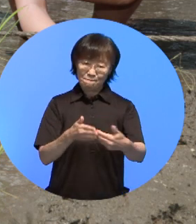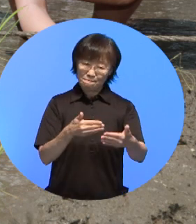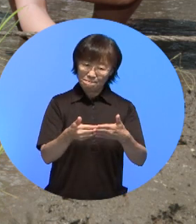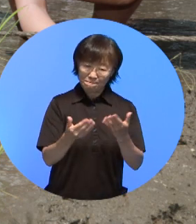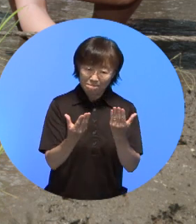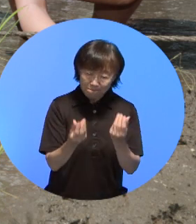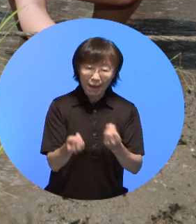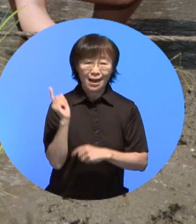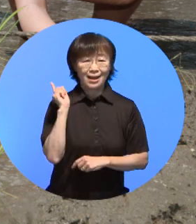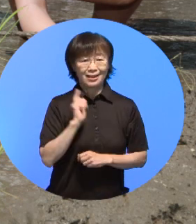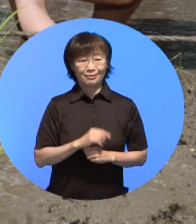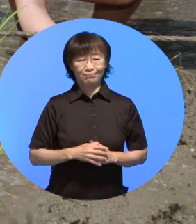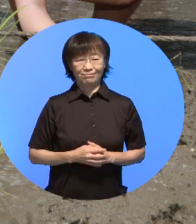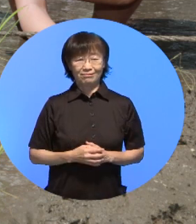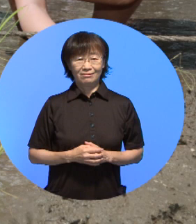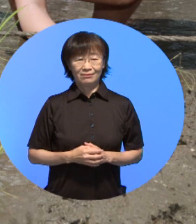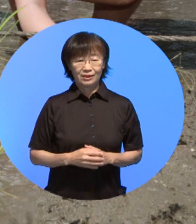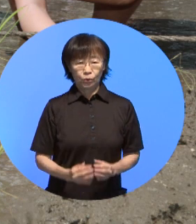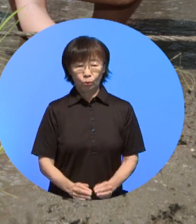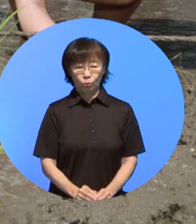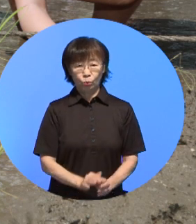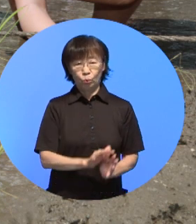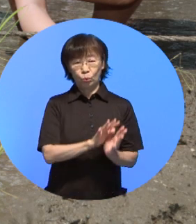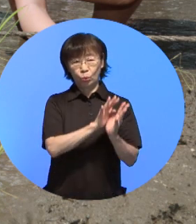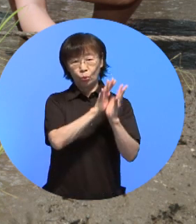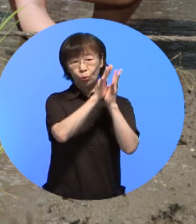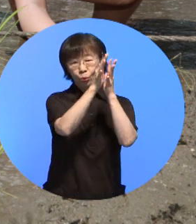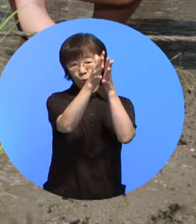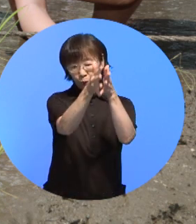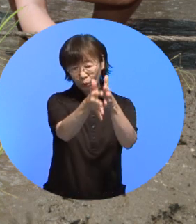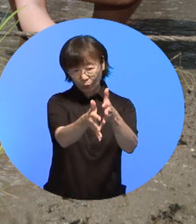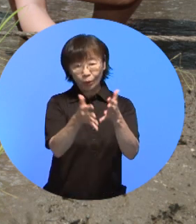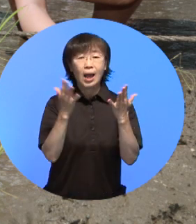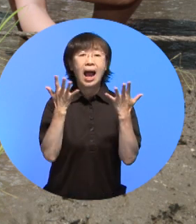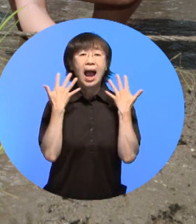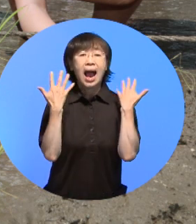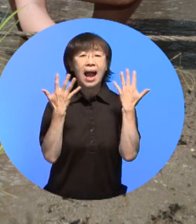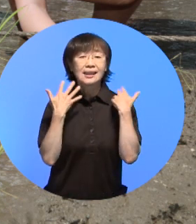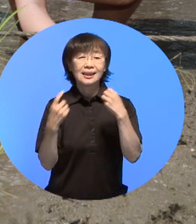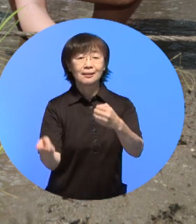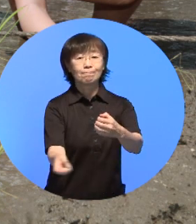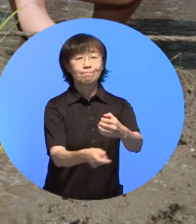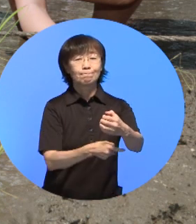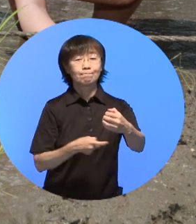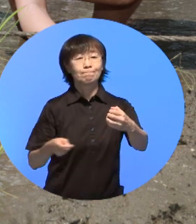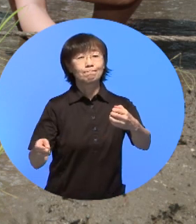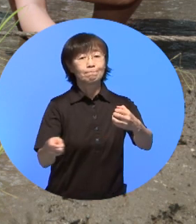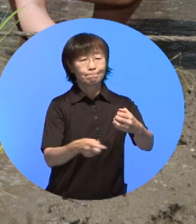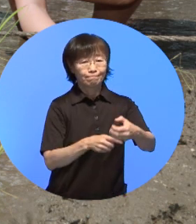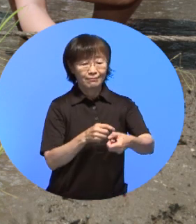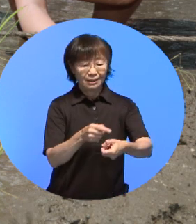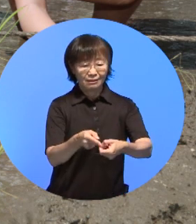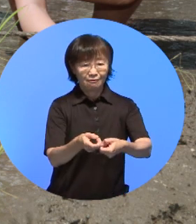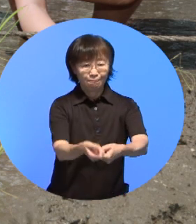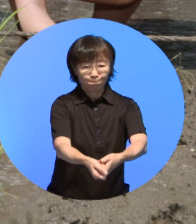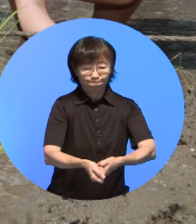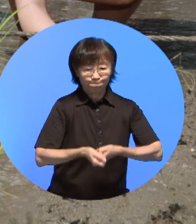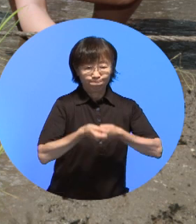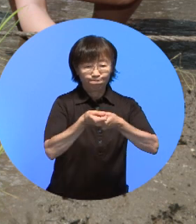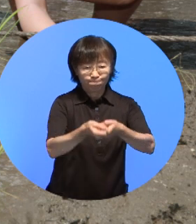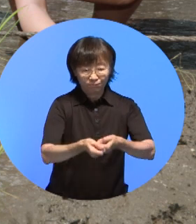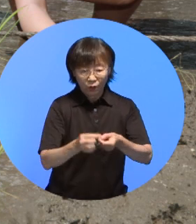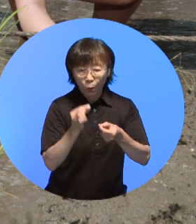体験を終えました育てたは順調に行けばに収穫を行い自動ラが手作業で